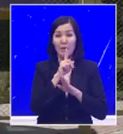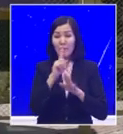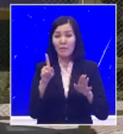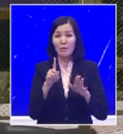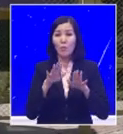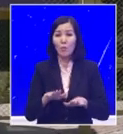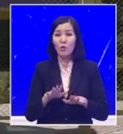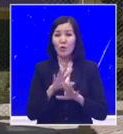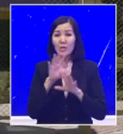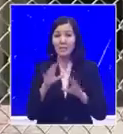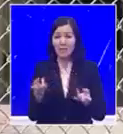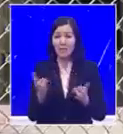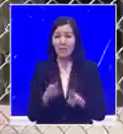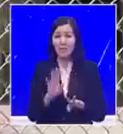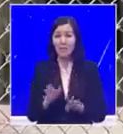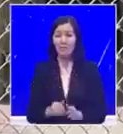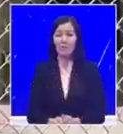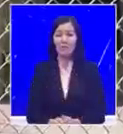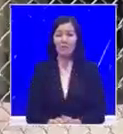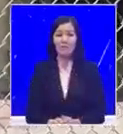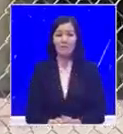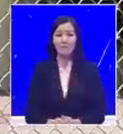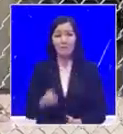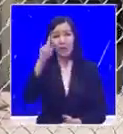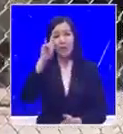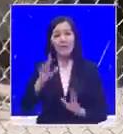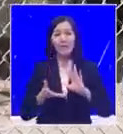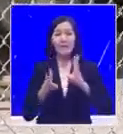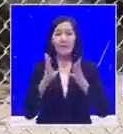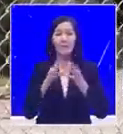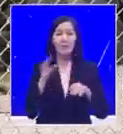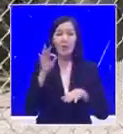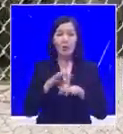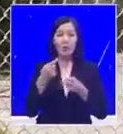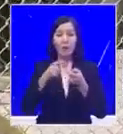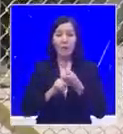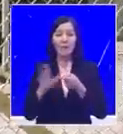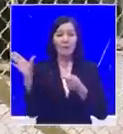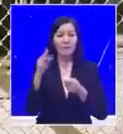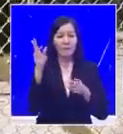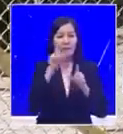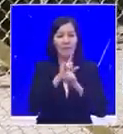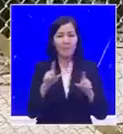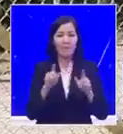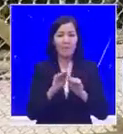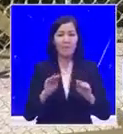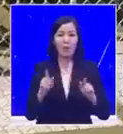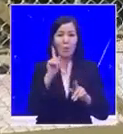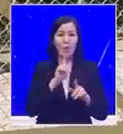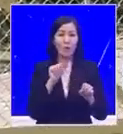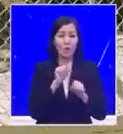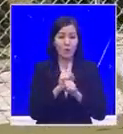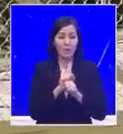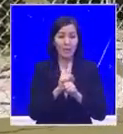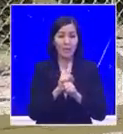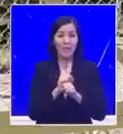орны сақталатын болады. Еліміздегі төтенше жағдайға байланысты қазір барлық мемлекеттік балабақшалар жұмысын уақытша